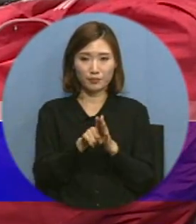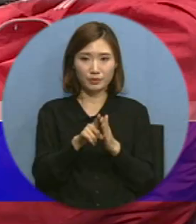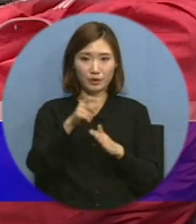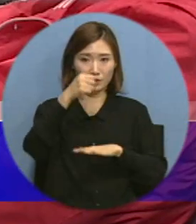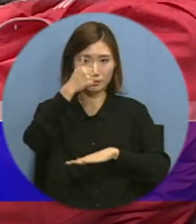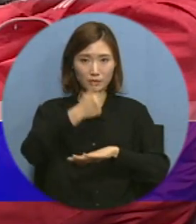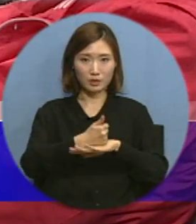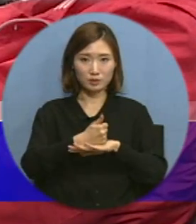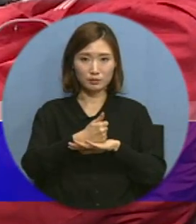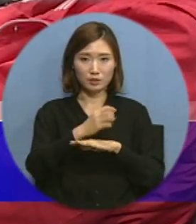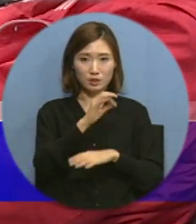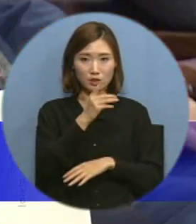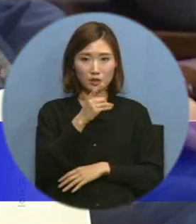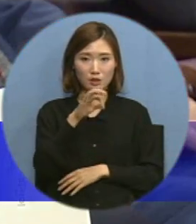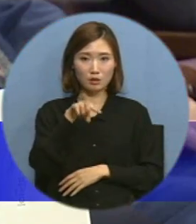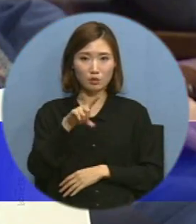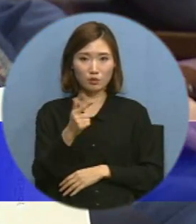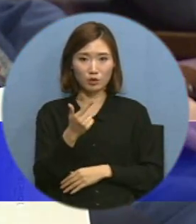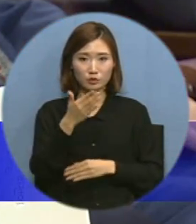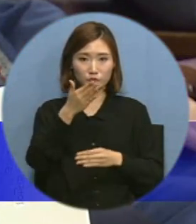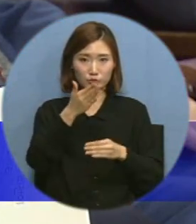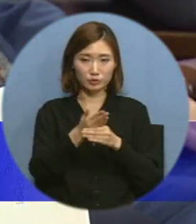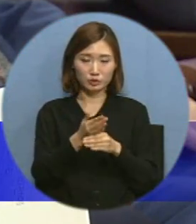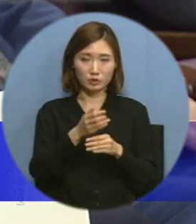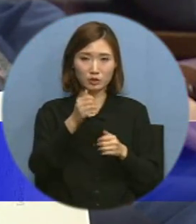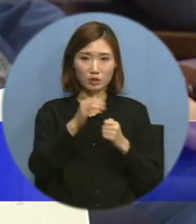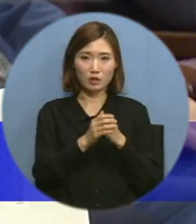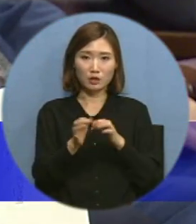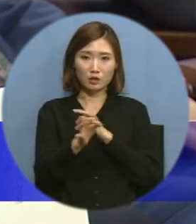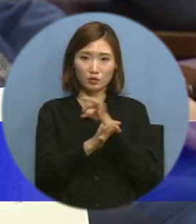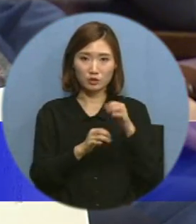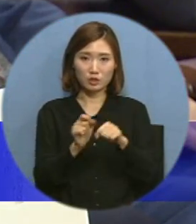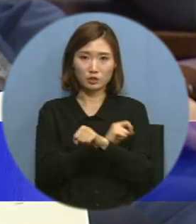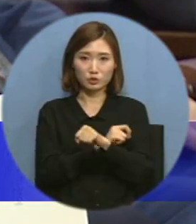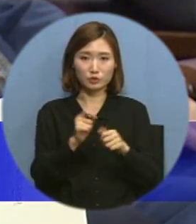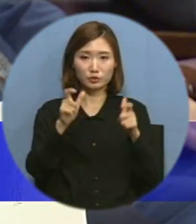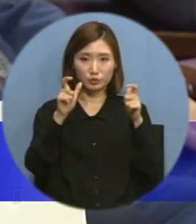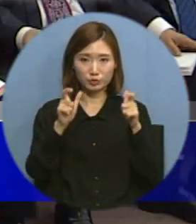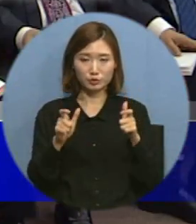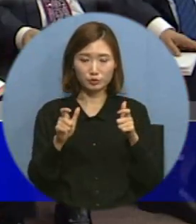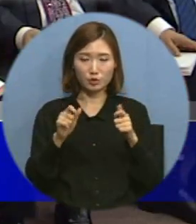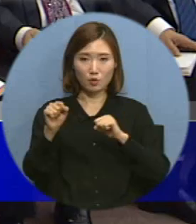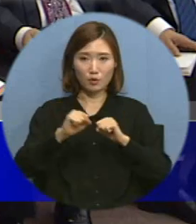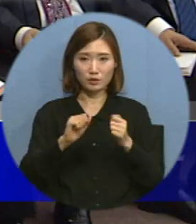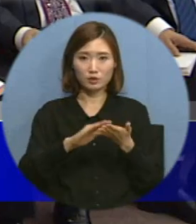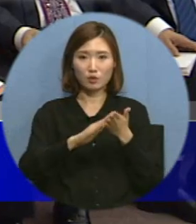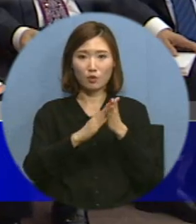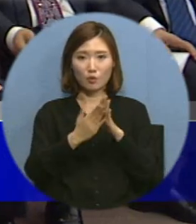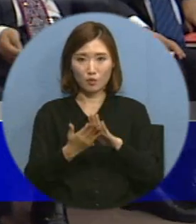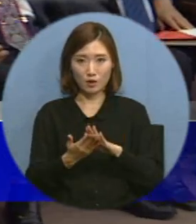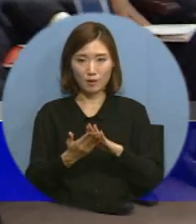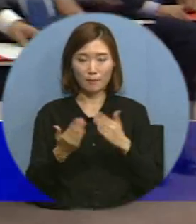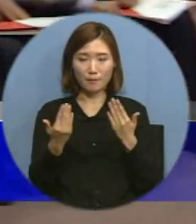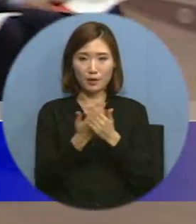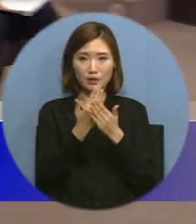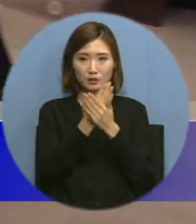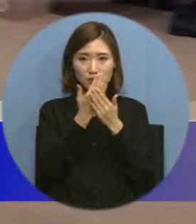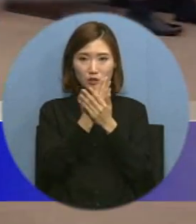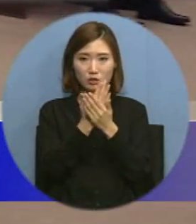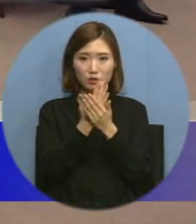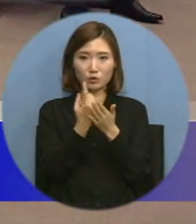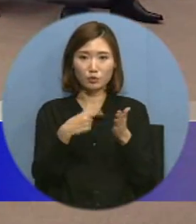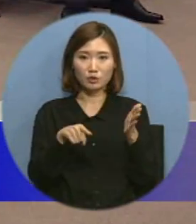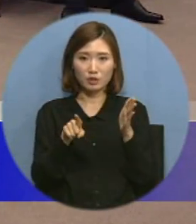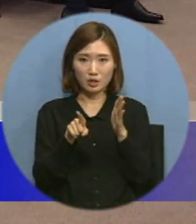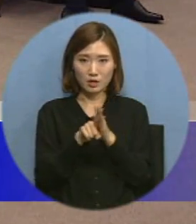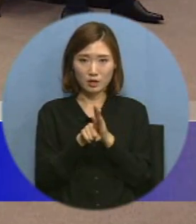마지막으로이 태원을 중심으로 한 경제 특구 활성화 방안을 고민하면서 용산생활 경제의 활력을 일으킬 수